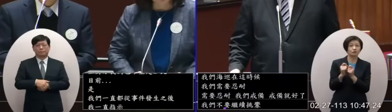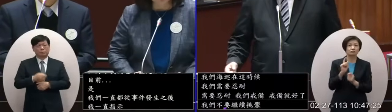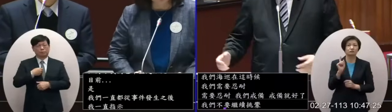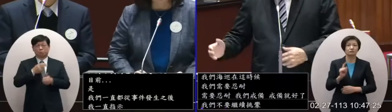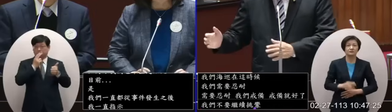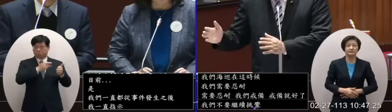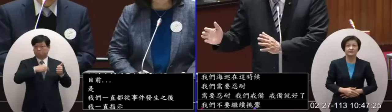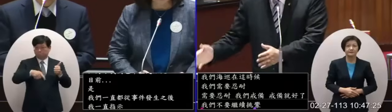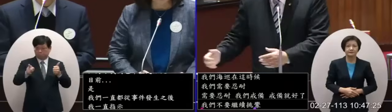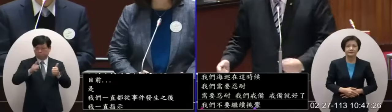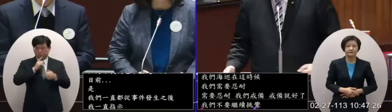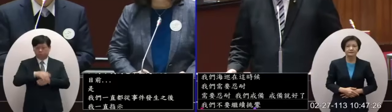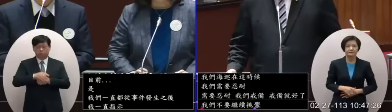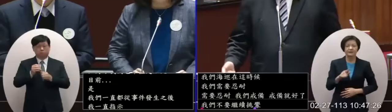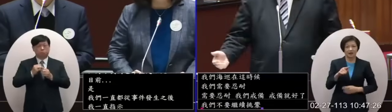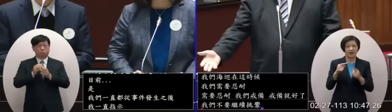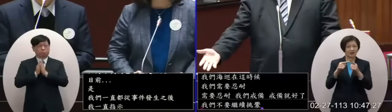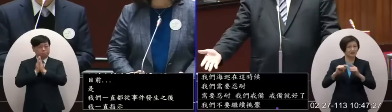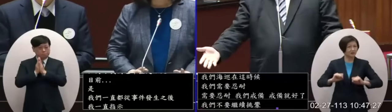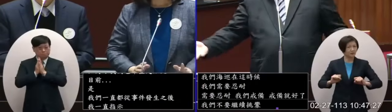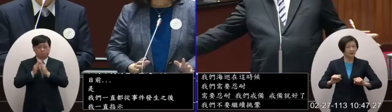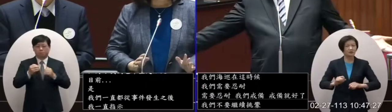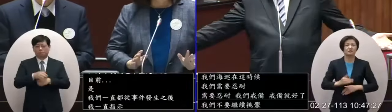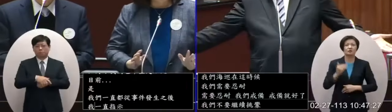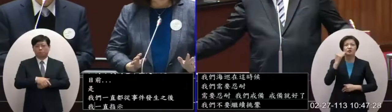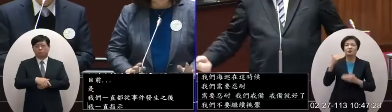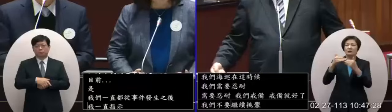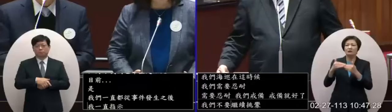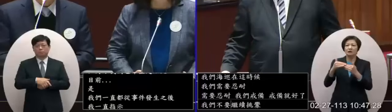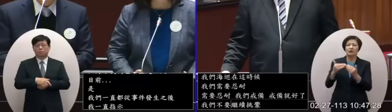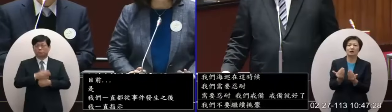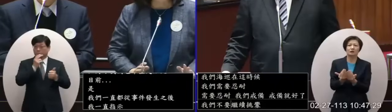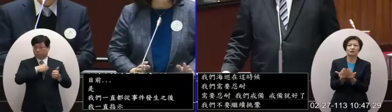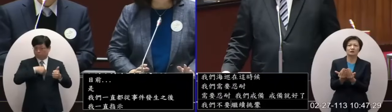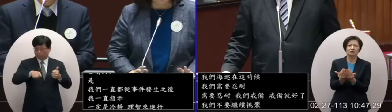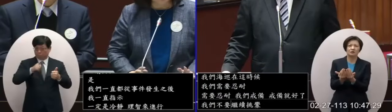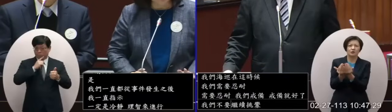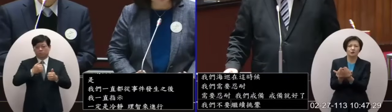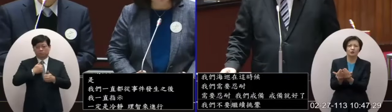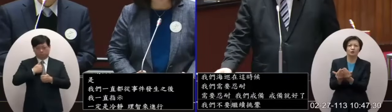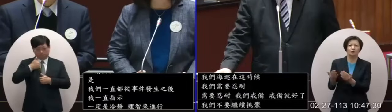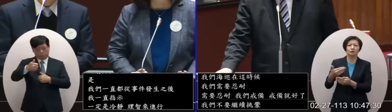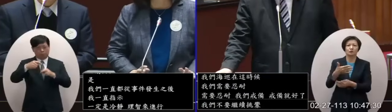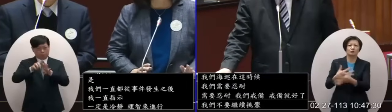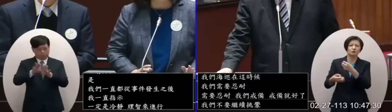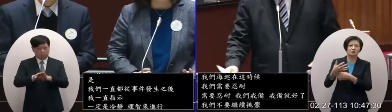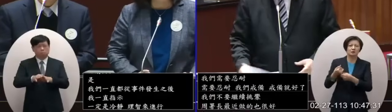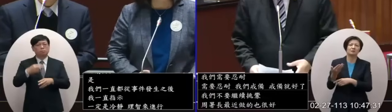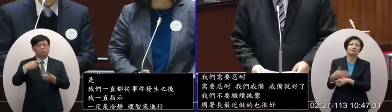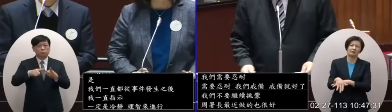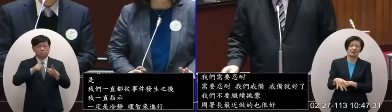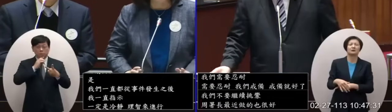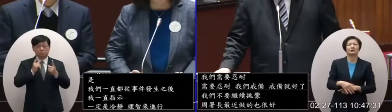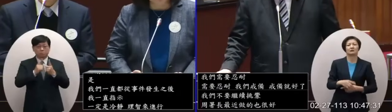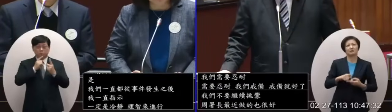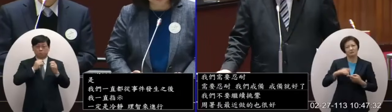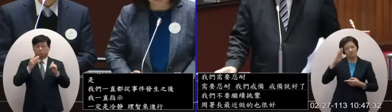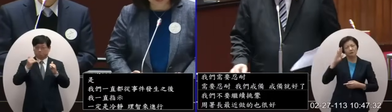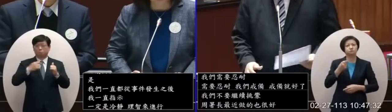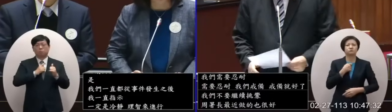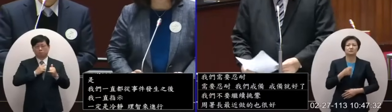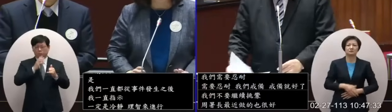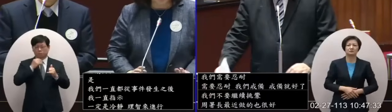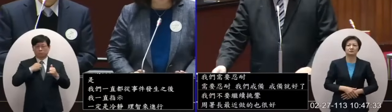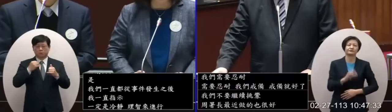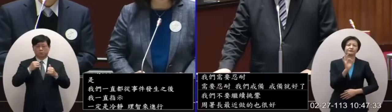派他去上香，人 命的部分我们跟他道歉嘛。 我特别指派他要到金门去，然后请他上香，他也接见